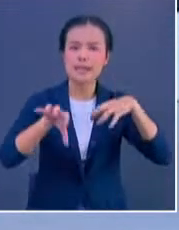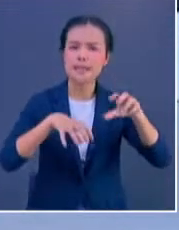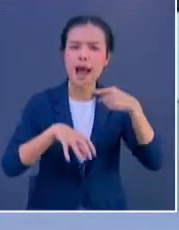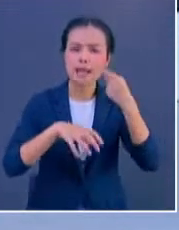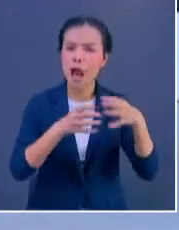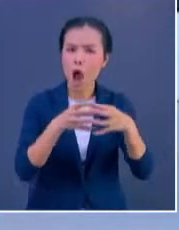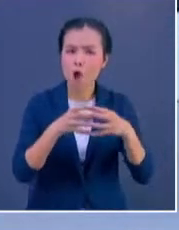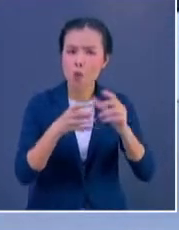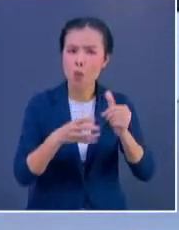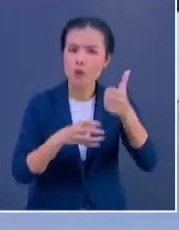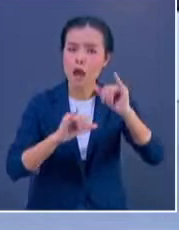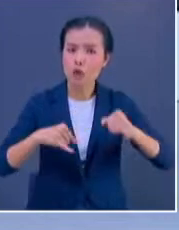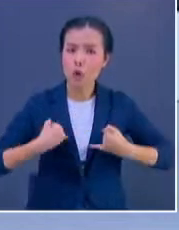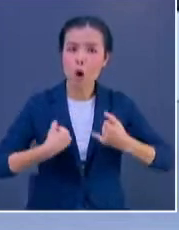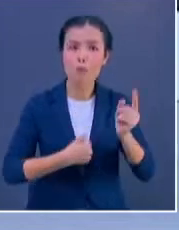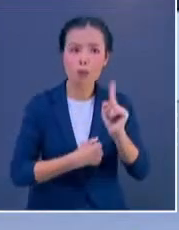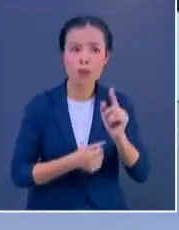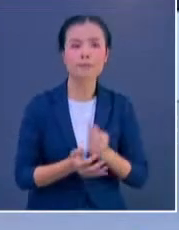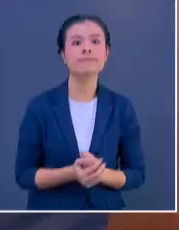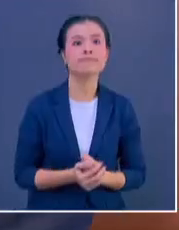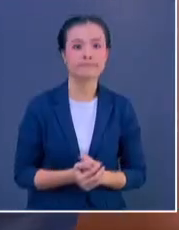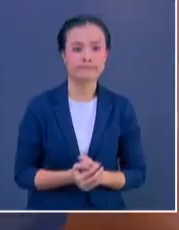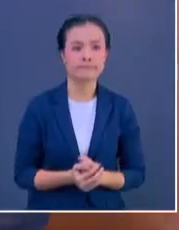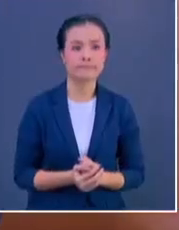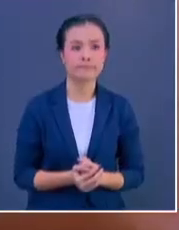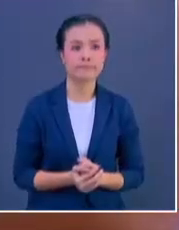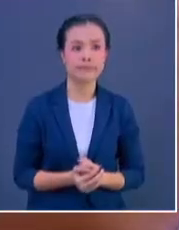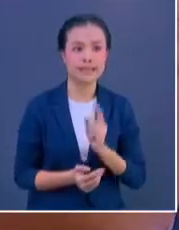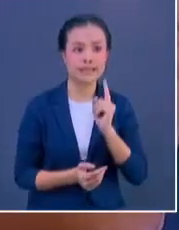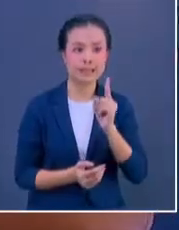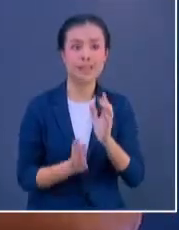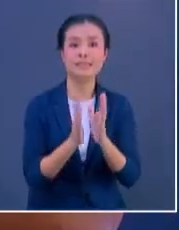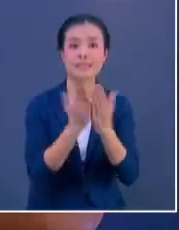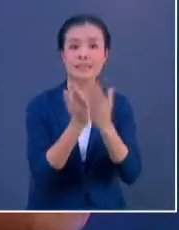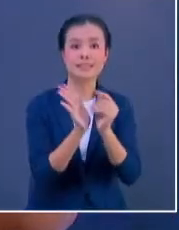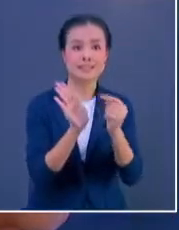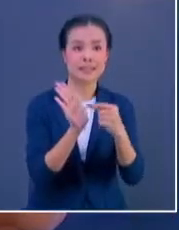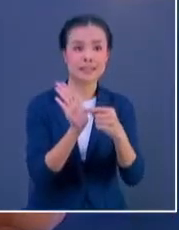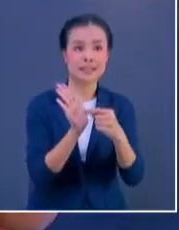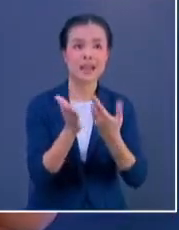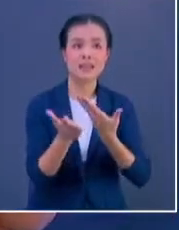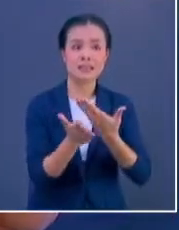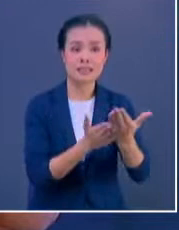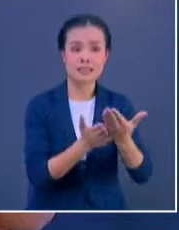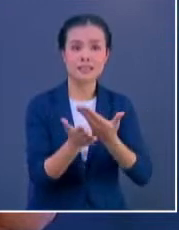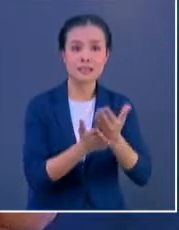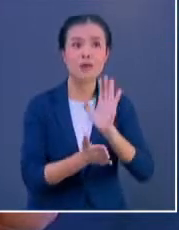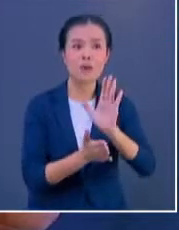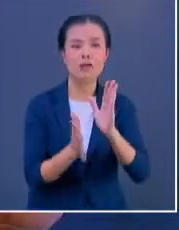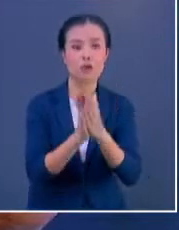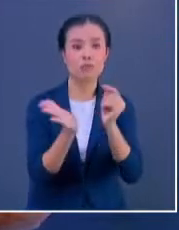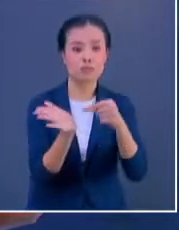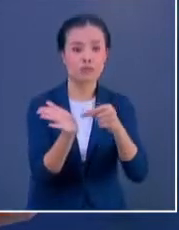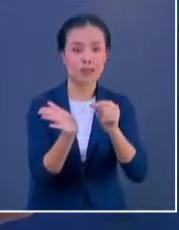กลุ่มไหนสามารถยึดครองได้บ้าง ครับผมก็พอดีผมเขียนหนังสือเรื่องเกี่ยวกับอย่าไปซื้อที่สปก. 4/01ใบพ.ป.ต. 5เ